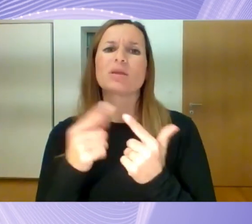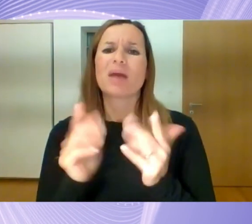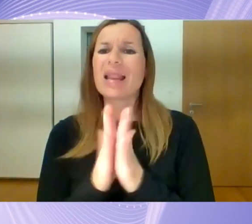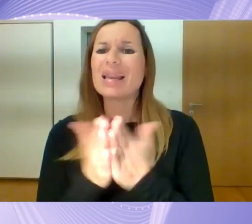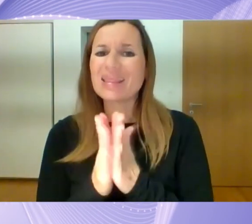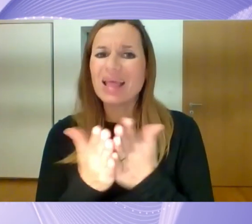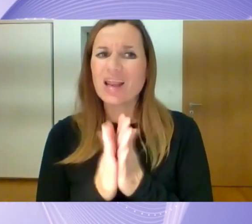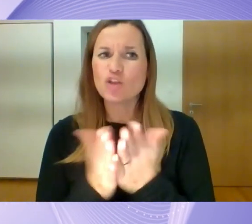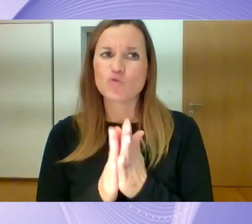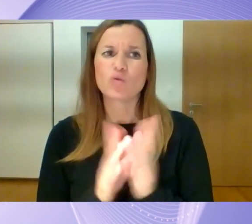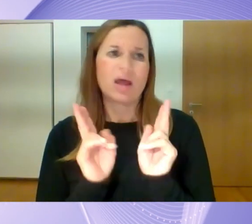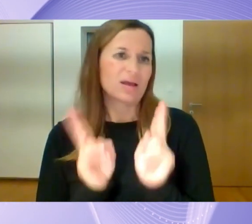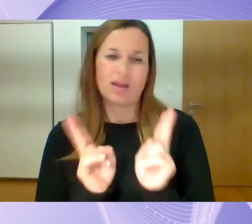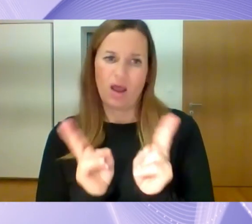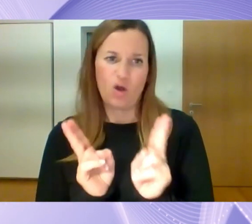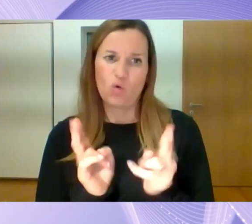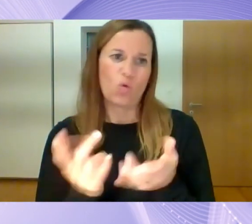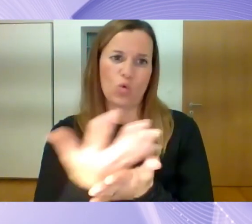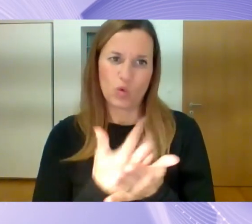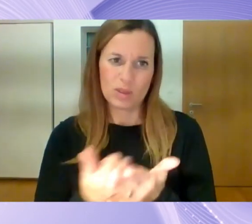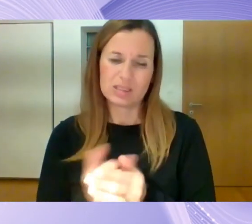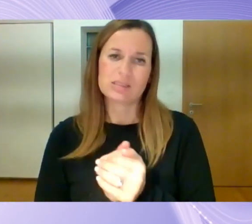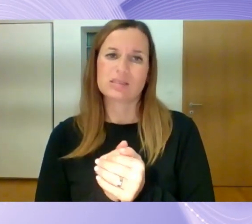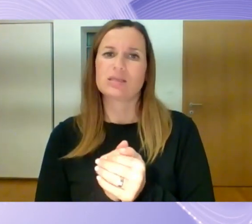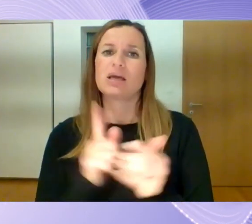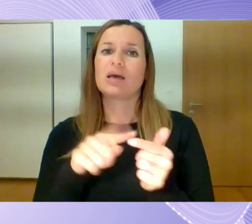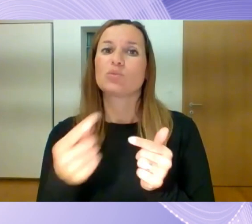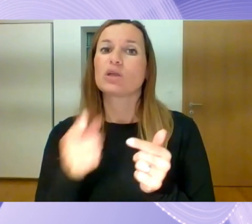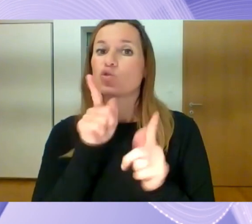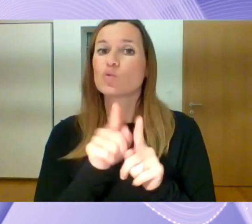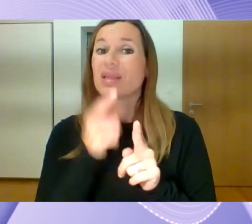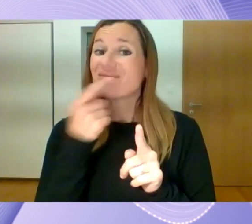pride v pomoč pa v poštev. Pa potem finančno,